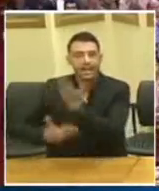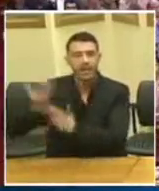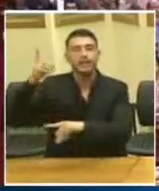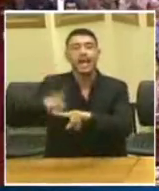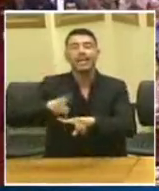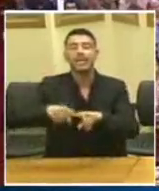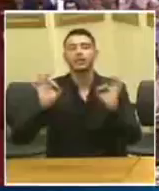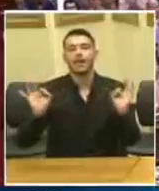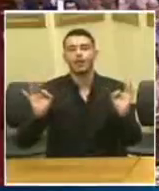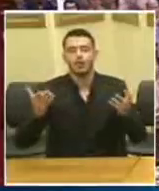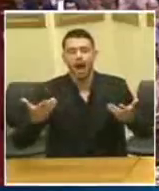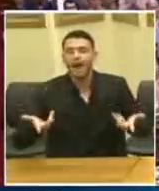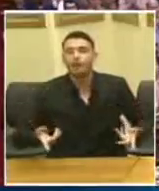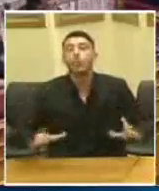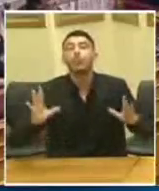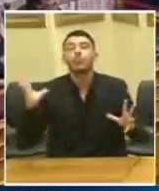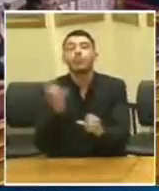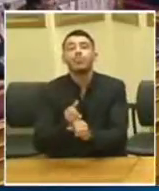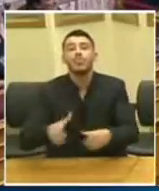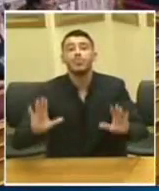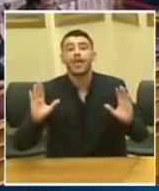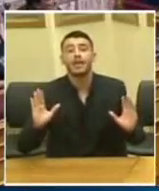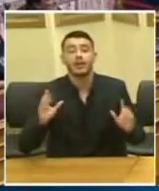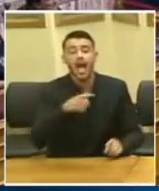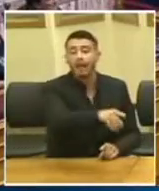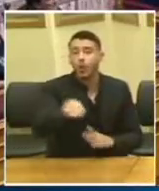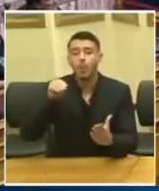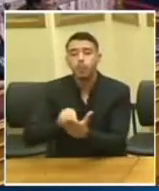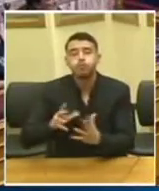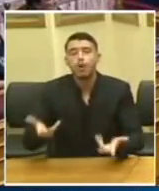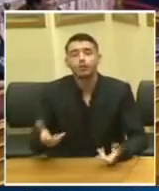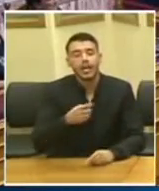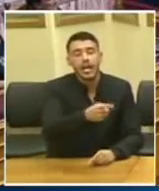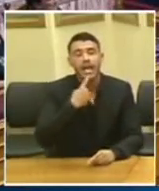το κερδίσατε εσείς αυτό? Μας παριστάνετε τους Μακεδονομάχους.